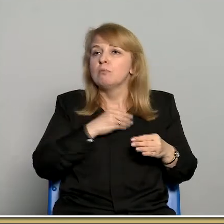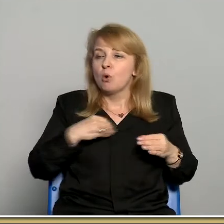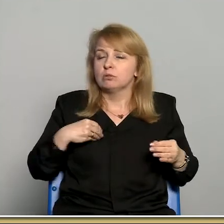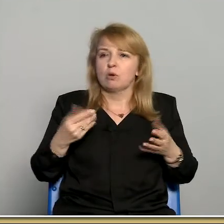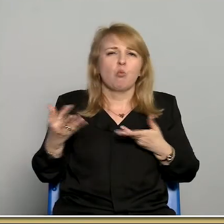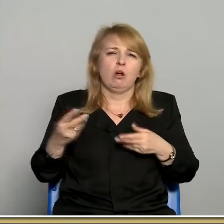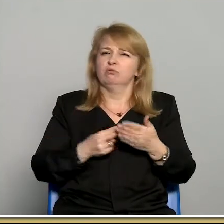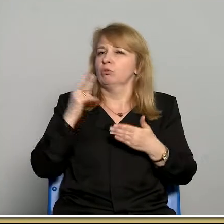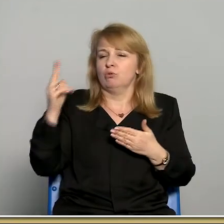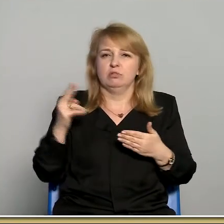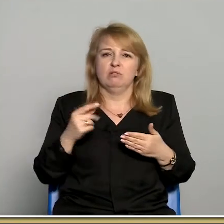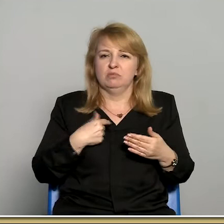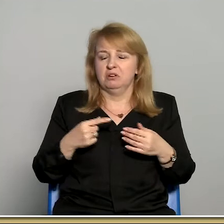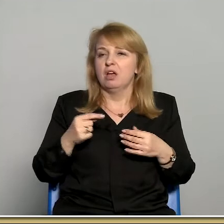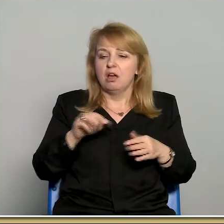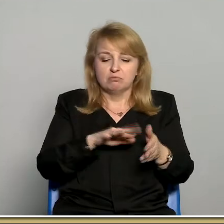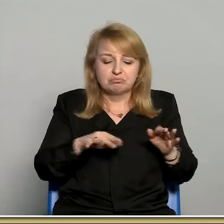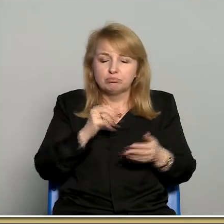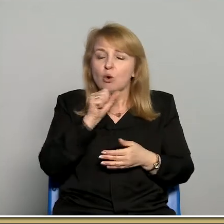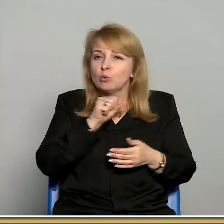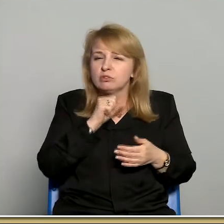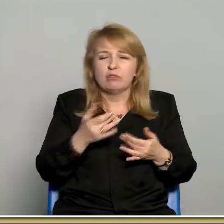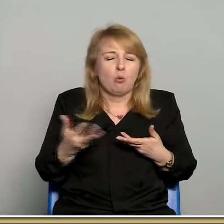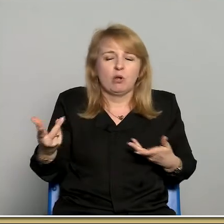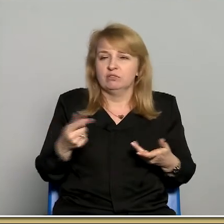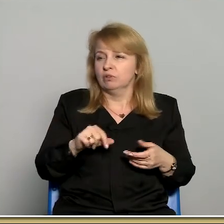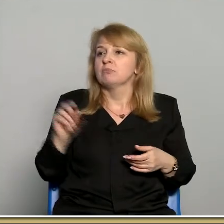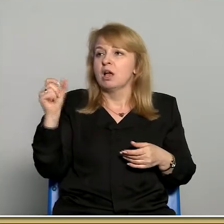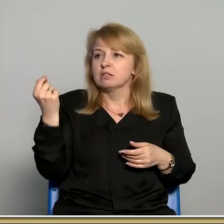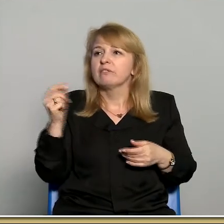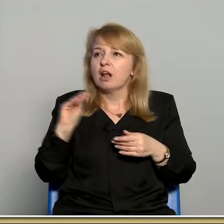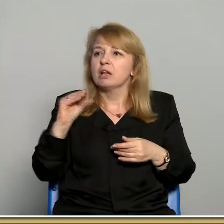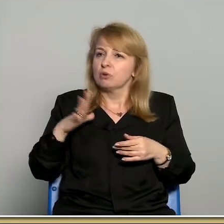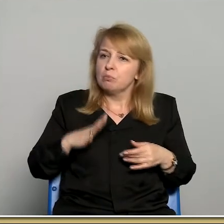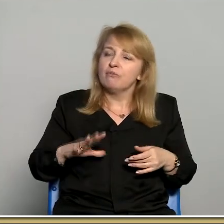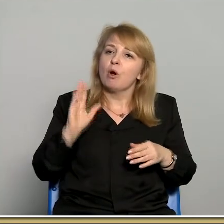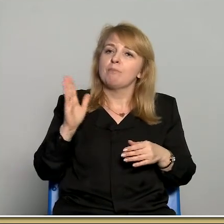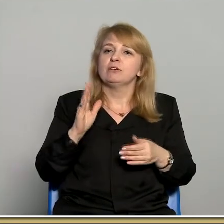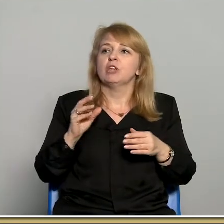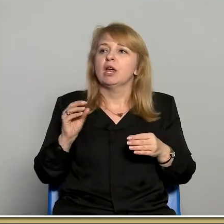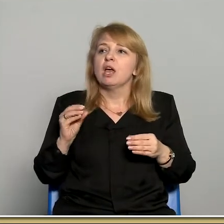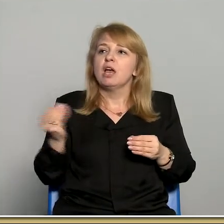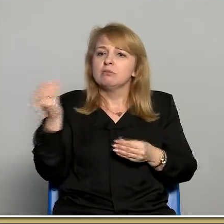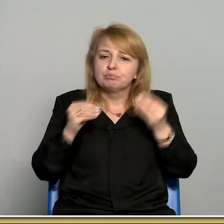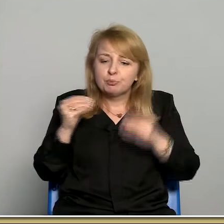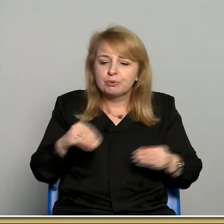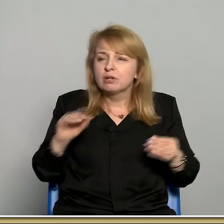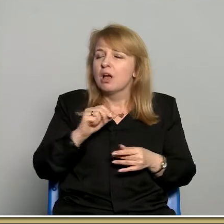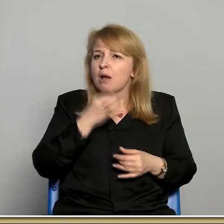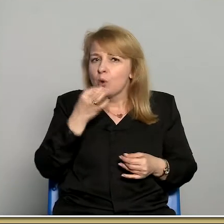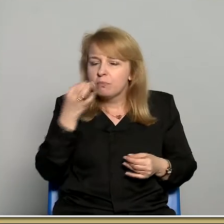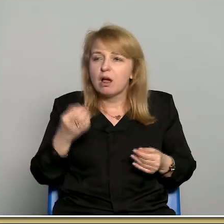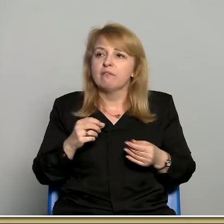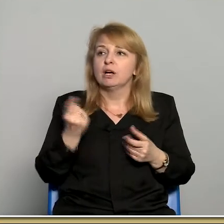dostępny, dość intuicyjny. Proszę dać nam jeszcze chwilę cierpliwości, co do wypełnienia części tego portalu